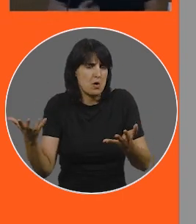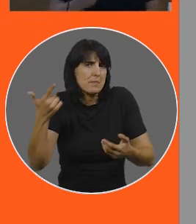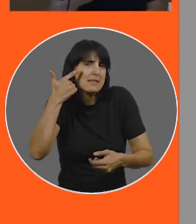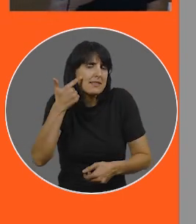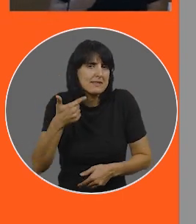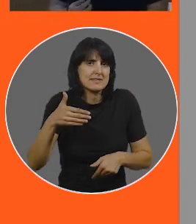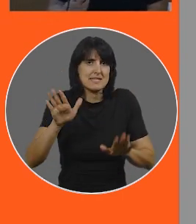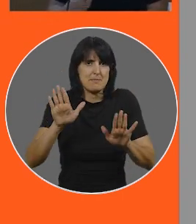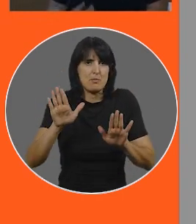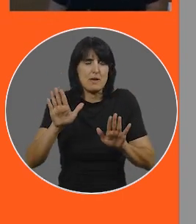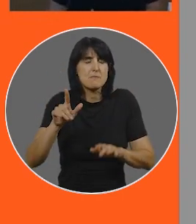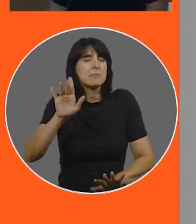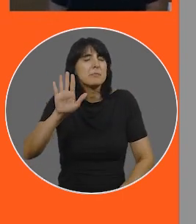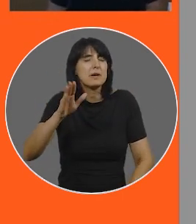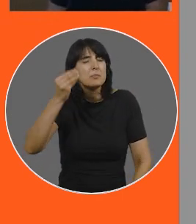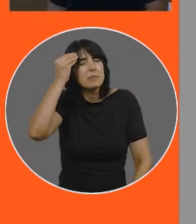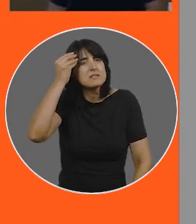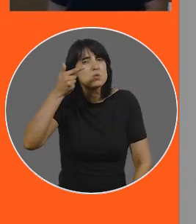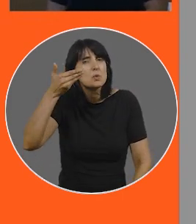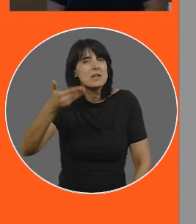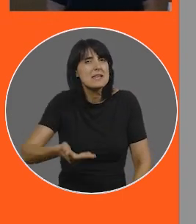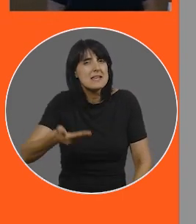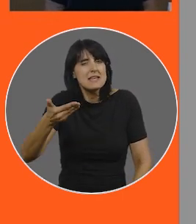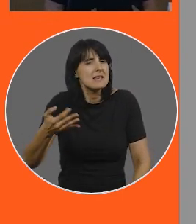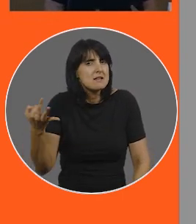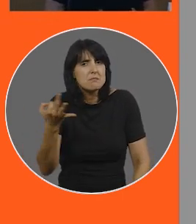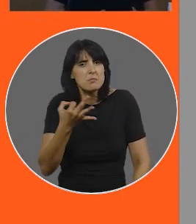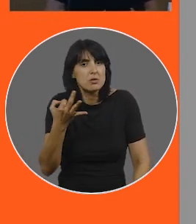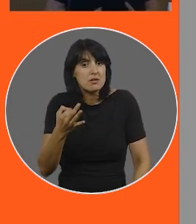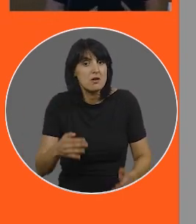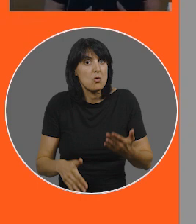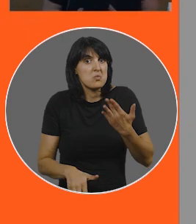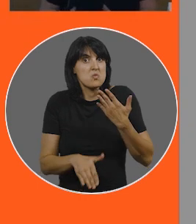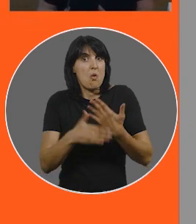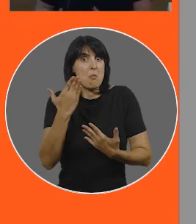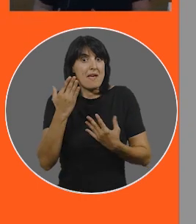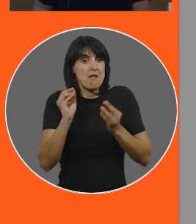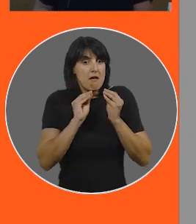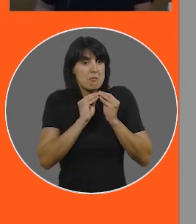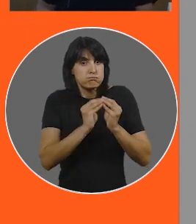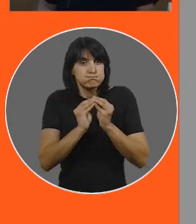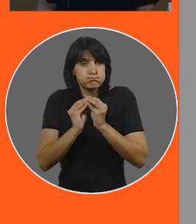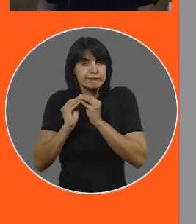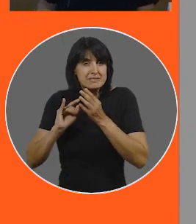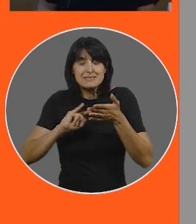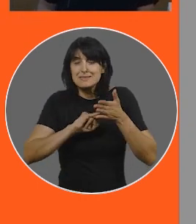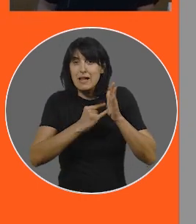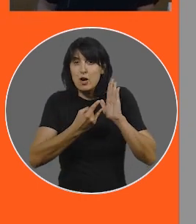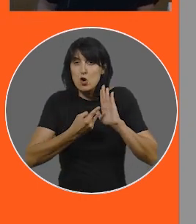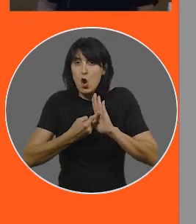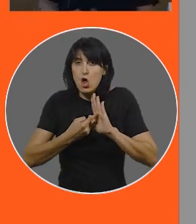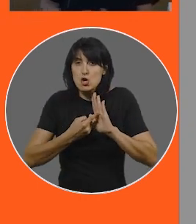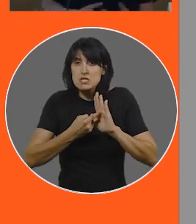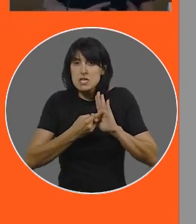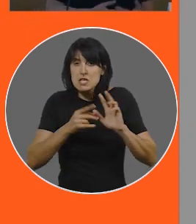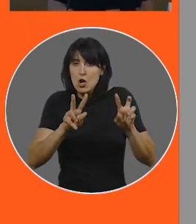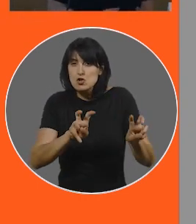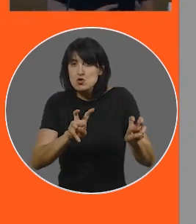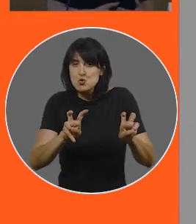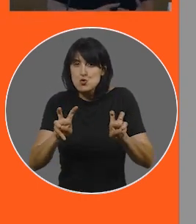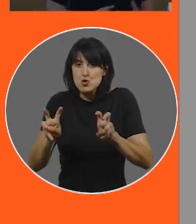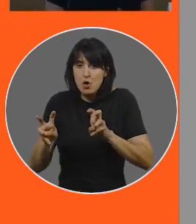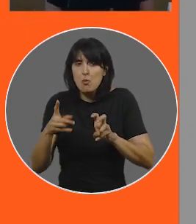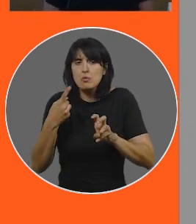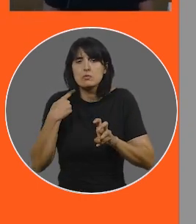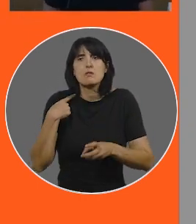hi és. I el que nosaltres creiem que és important és que al principi, quan es comencen a desenvolupar aquestes noves tecnologies, hi puguem ser